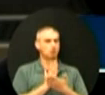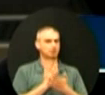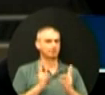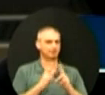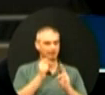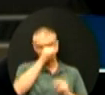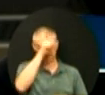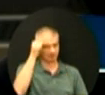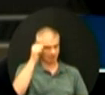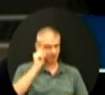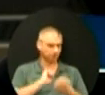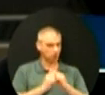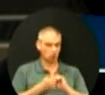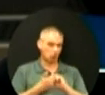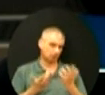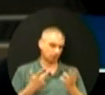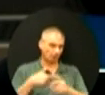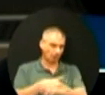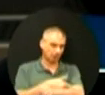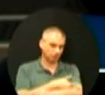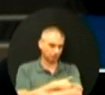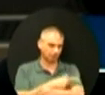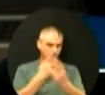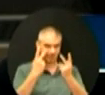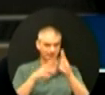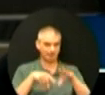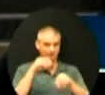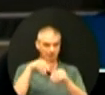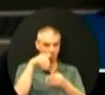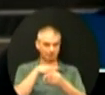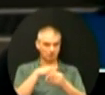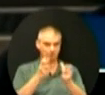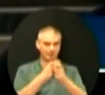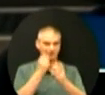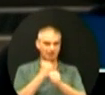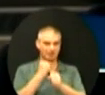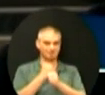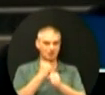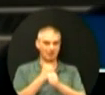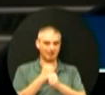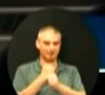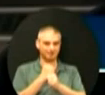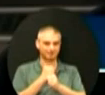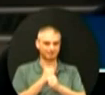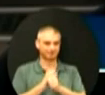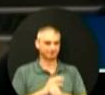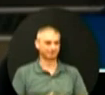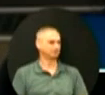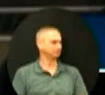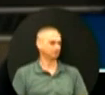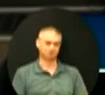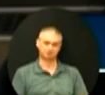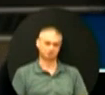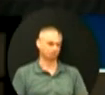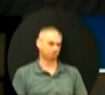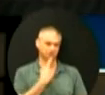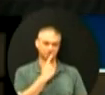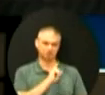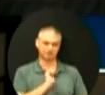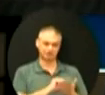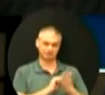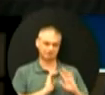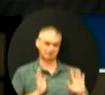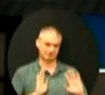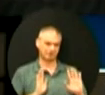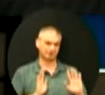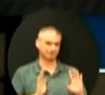כנס הקיץ, או שמה תהיו עסוקים בעיקר בבחירות הפנימיות בתוך מפלגת העבודה? לא, חלילה.